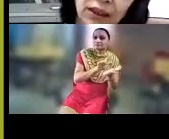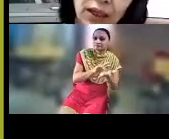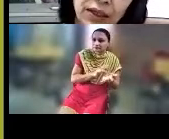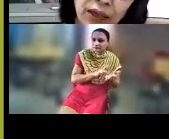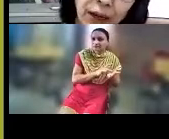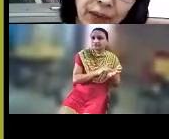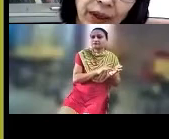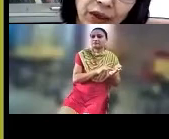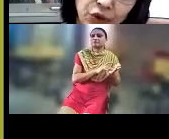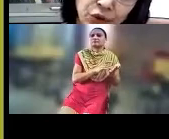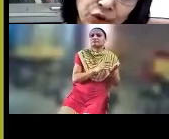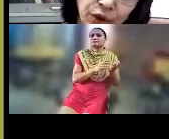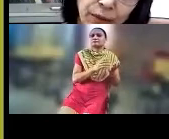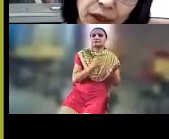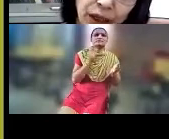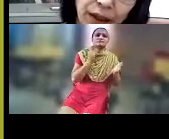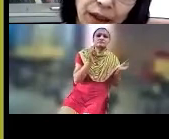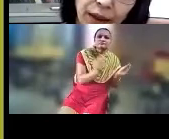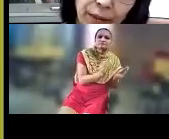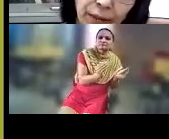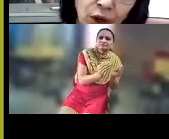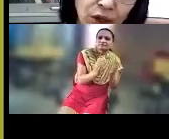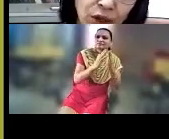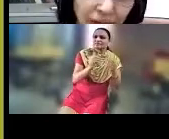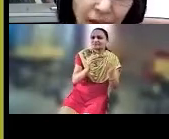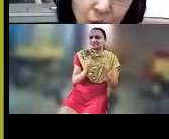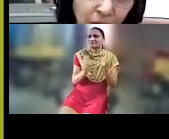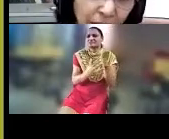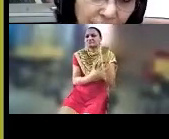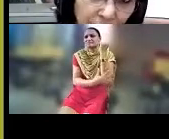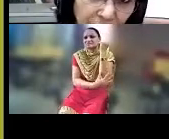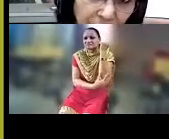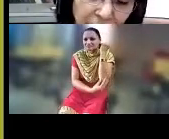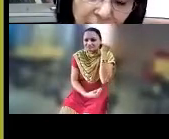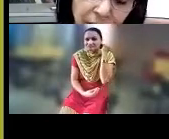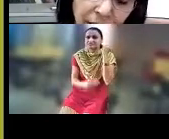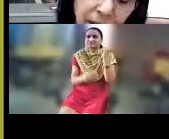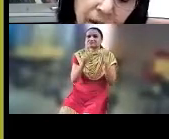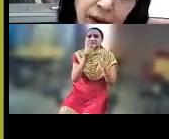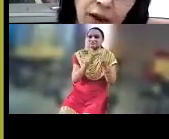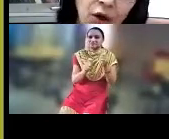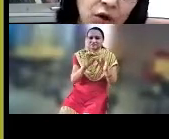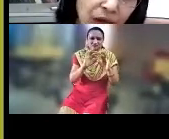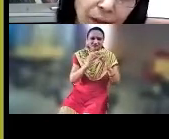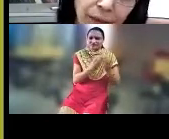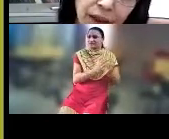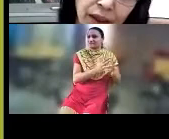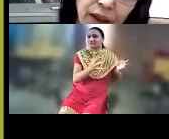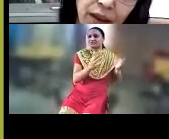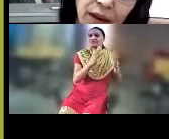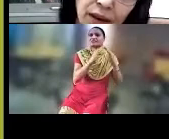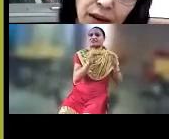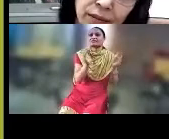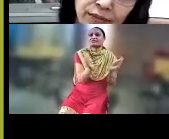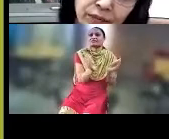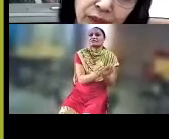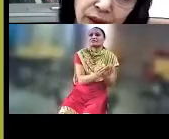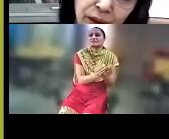एरियाज, जहाँ पे कि छोटे छोटे मकान हैं, बहुत ज्यादा लोग एक घर में रहते हैं और जहाँ पे कि